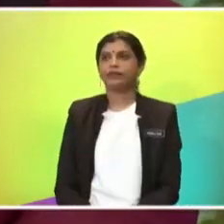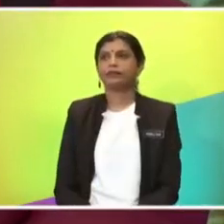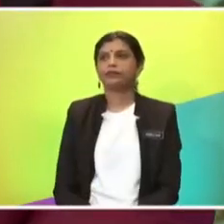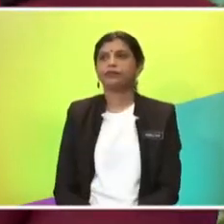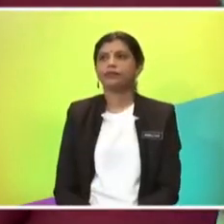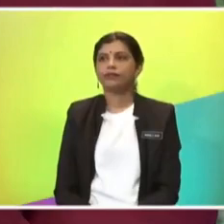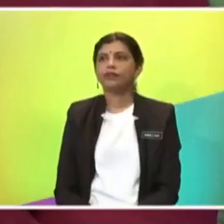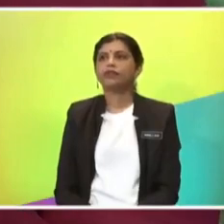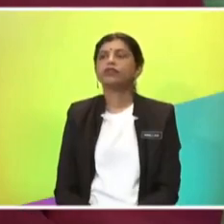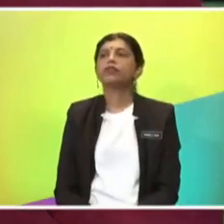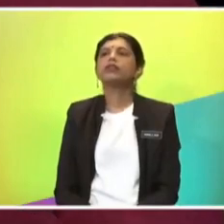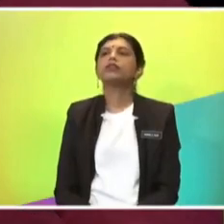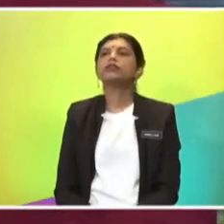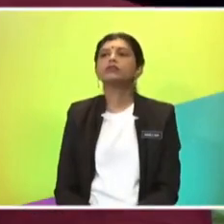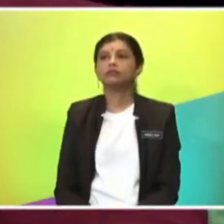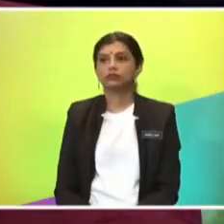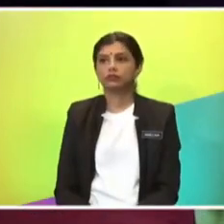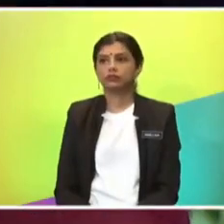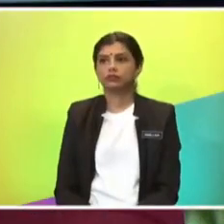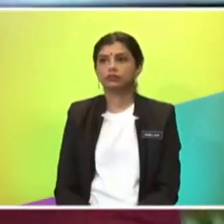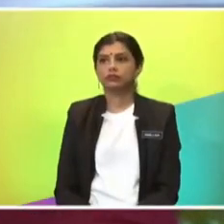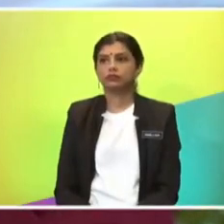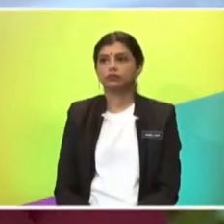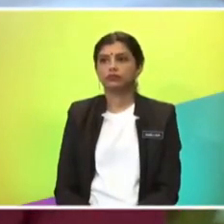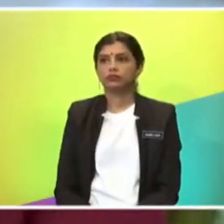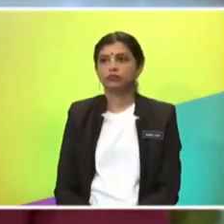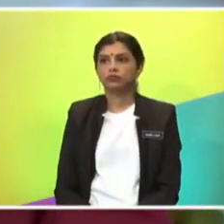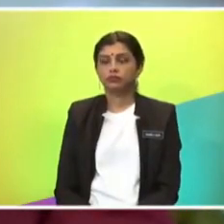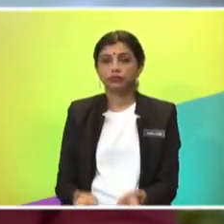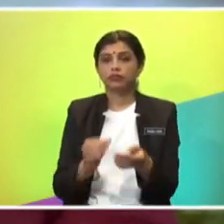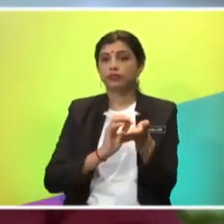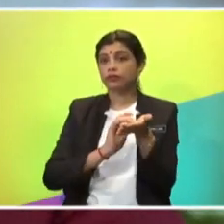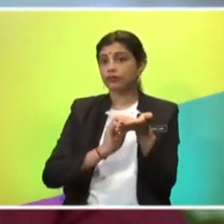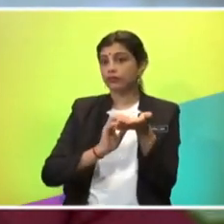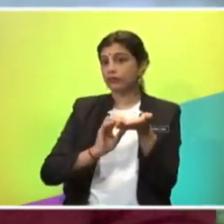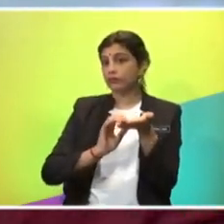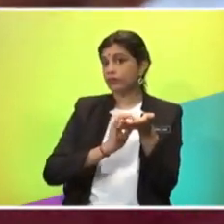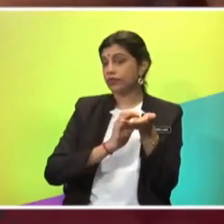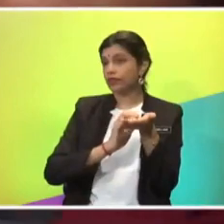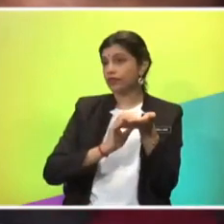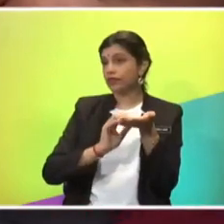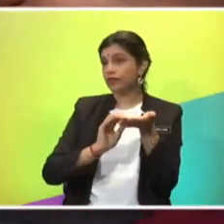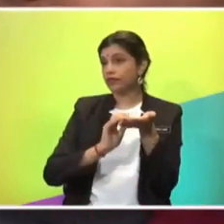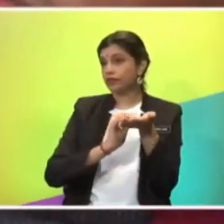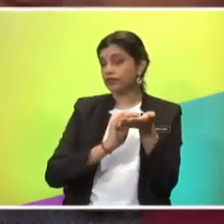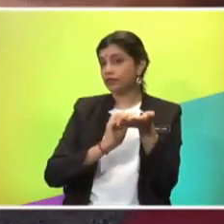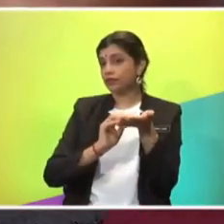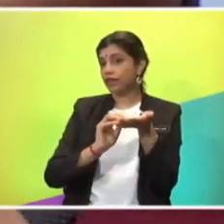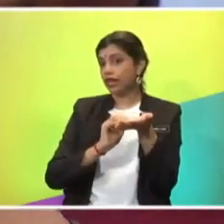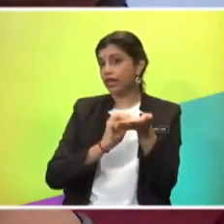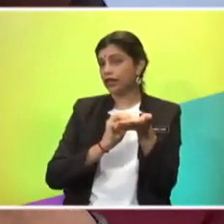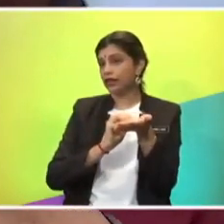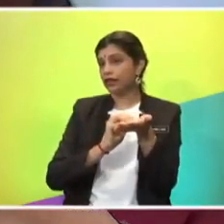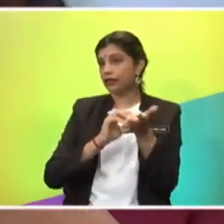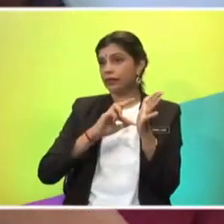Kelipikkan dia. Kemudian kita dapat tengok, adik-adik dapat tengok dekat bawah ni dia ada biji-biji ni, bintik-bintik ni dan juga